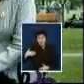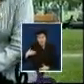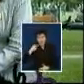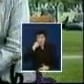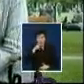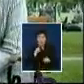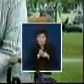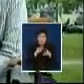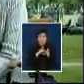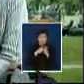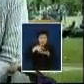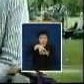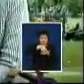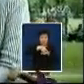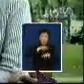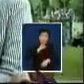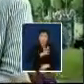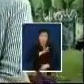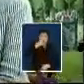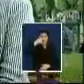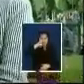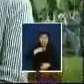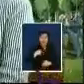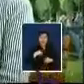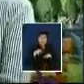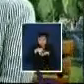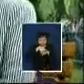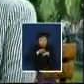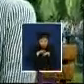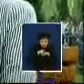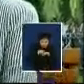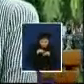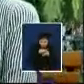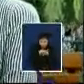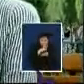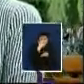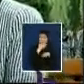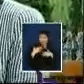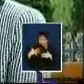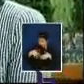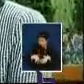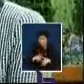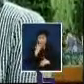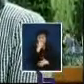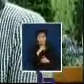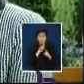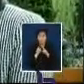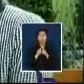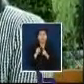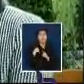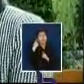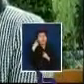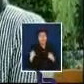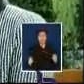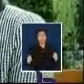เป็นภูมิปัญญาของคนไทยจริงๆแล้วก็โดยการออกแบบลายที่สวยงามก็อดไม่ได้ค่ะที่จะนำผ้าไทยนั้นม